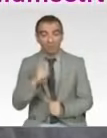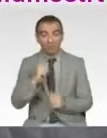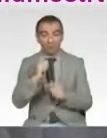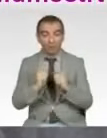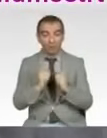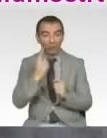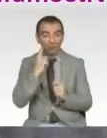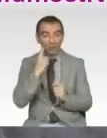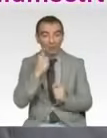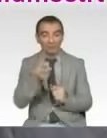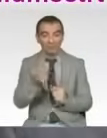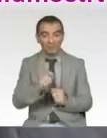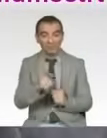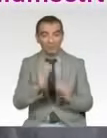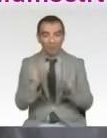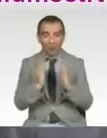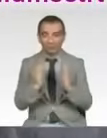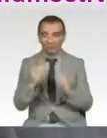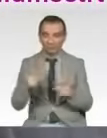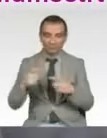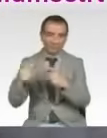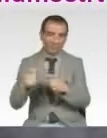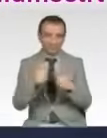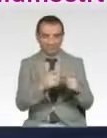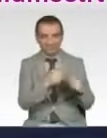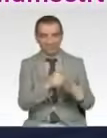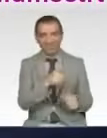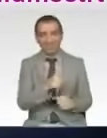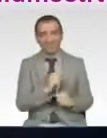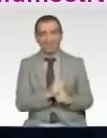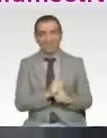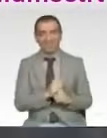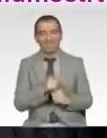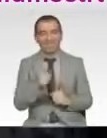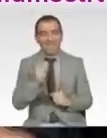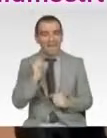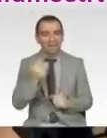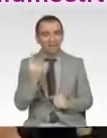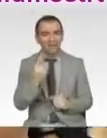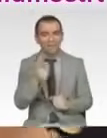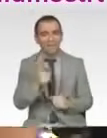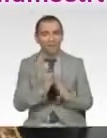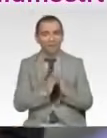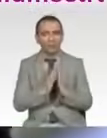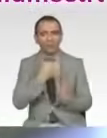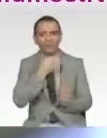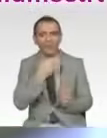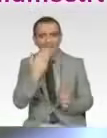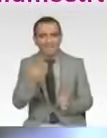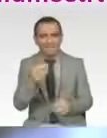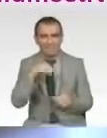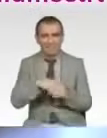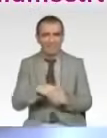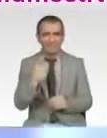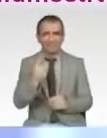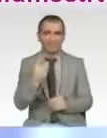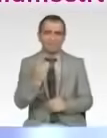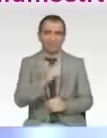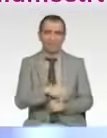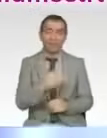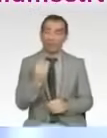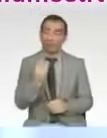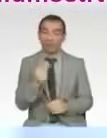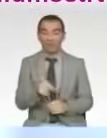yapıp komşulara dağıtacağım. Bak bu da çok güzel. Şükür kutusu hazırlayıp her gün bir tane şükrettiğim şeyi içine atacağım. Çok güzel şeyler